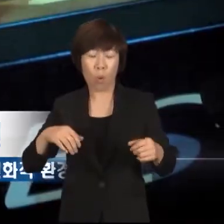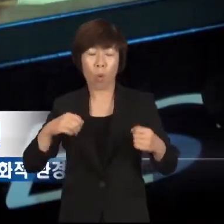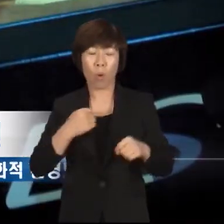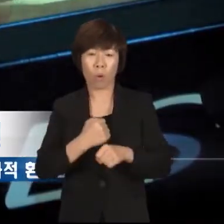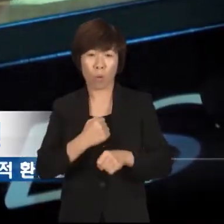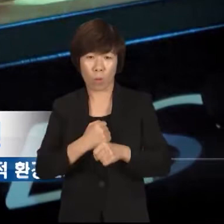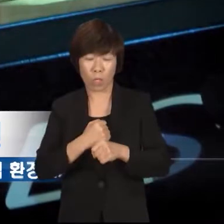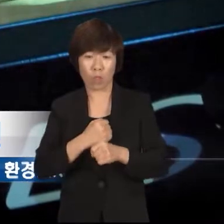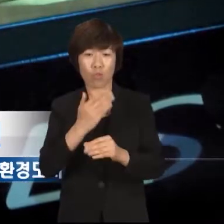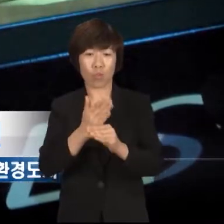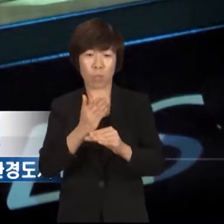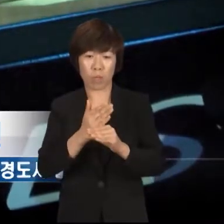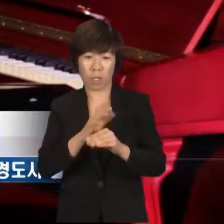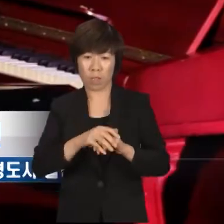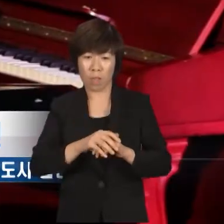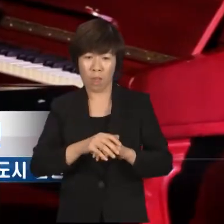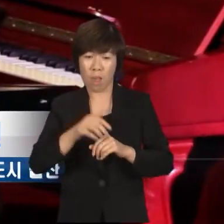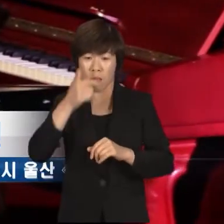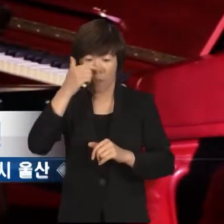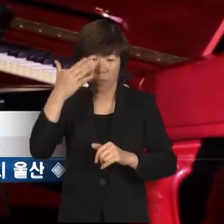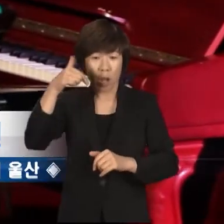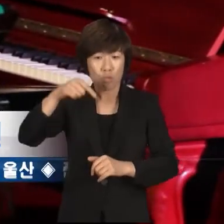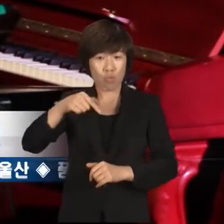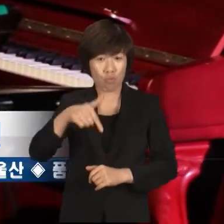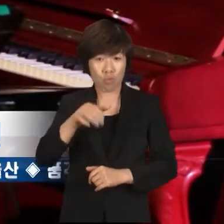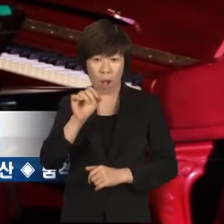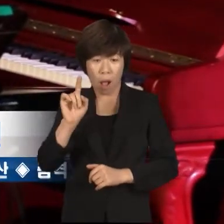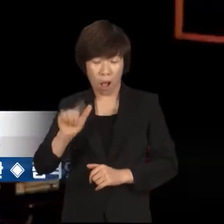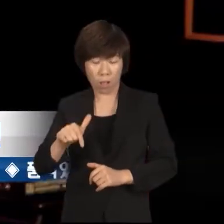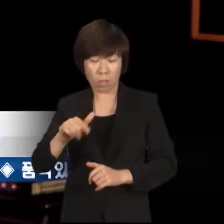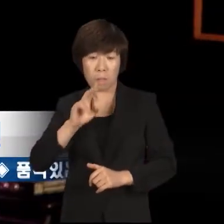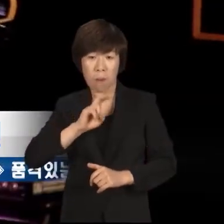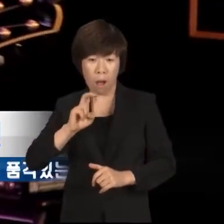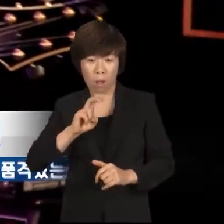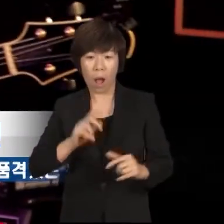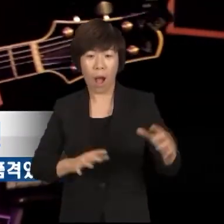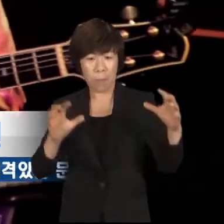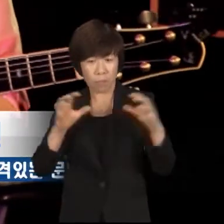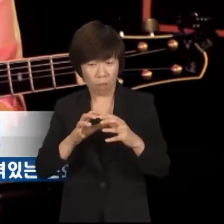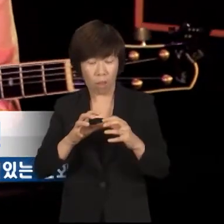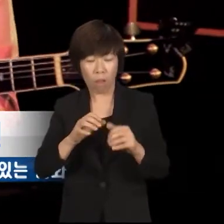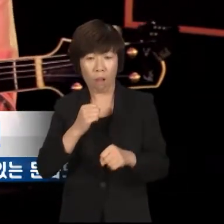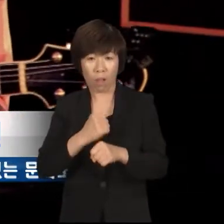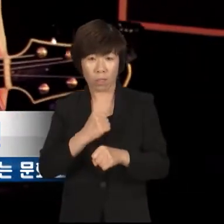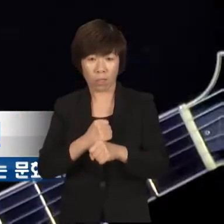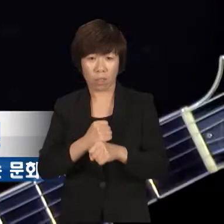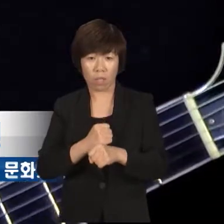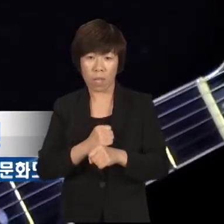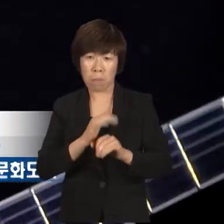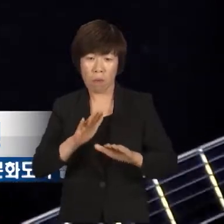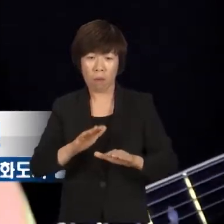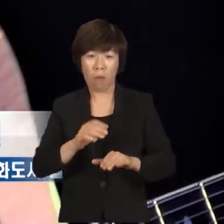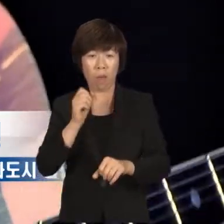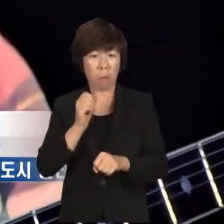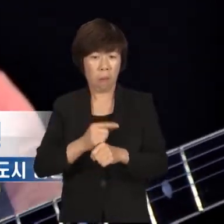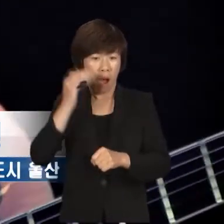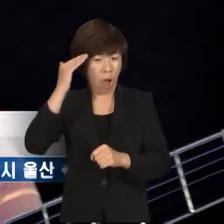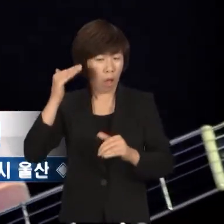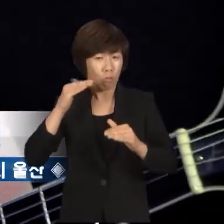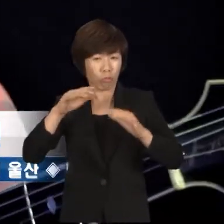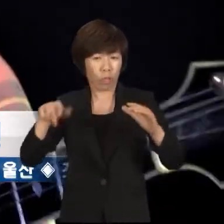이끌어낸 공연을 하는 것으로 유명한데요. 이미 국내 최고의 실력파 재즈밴드로 인정받고 있습니다.